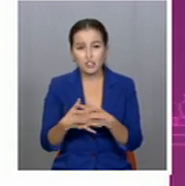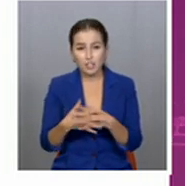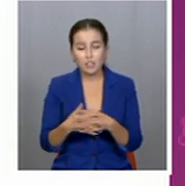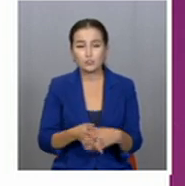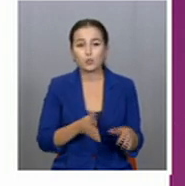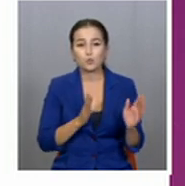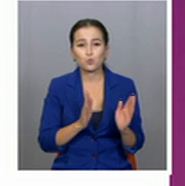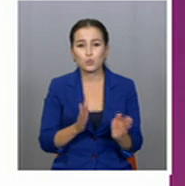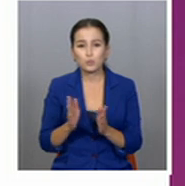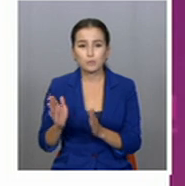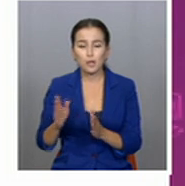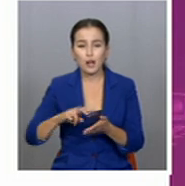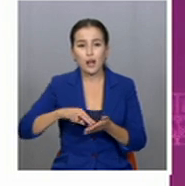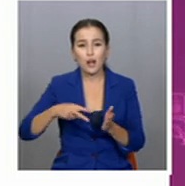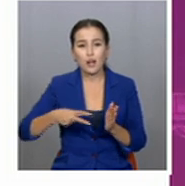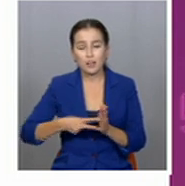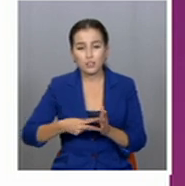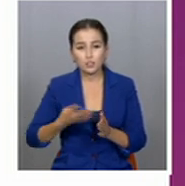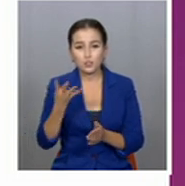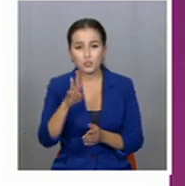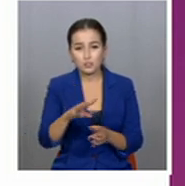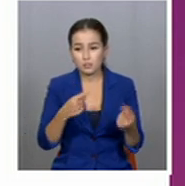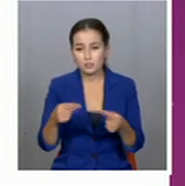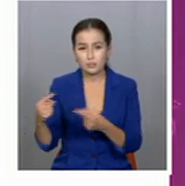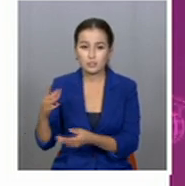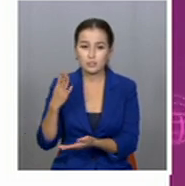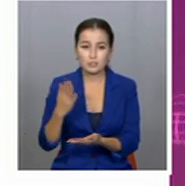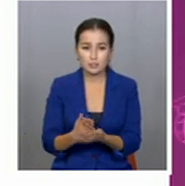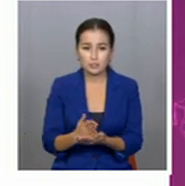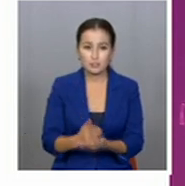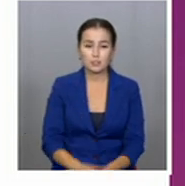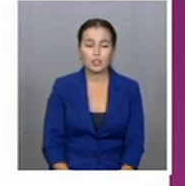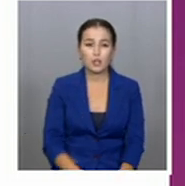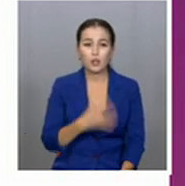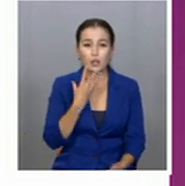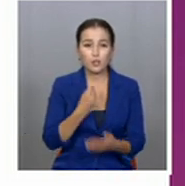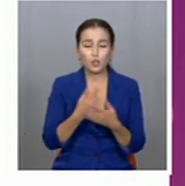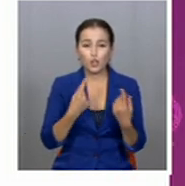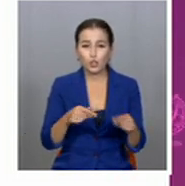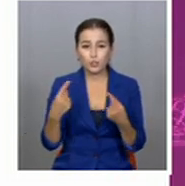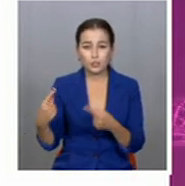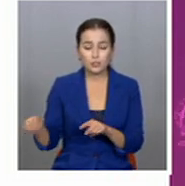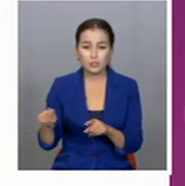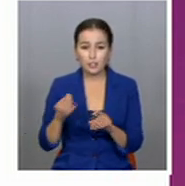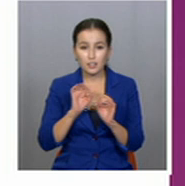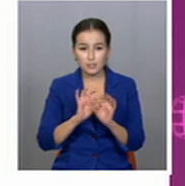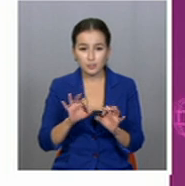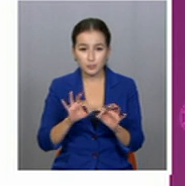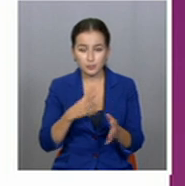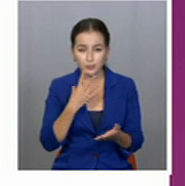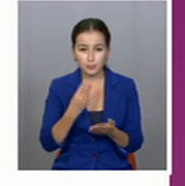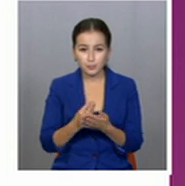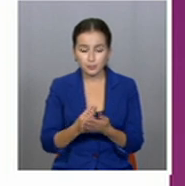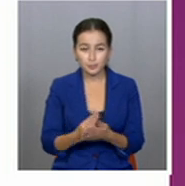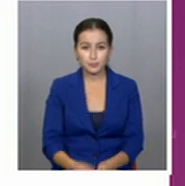түрге бөлінеді екен. Кеше экономикалық жүйенің түрлеріне жеке-жеке тоқталып өтейік.